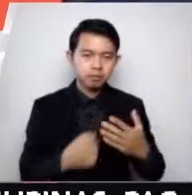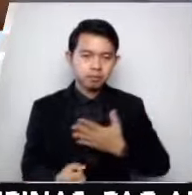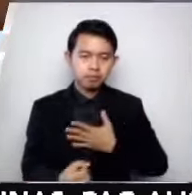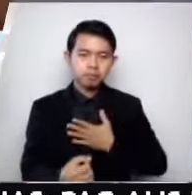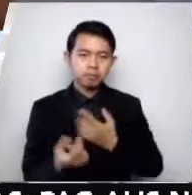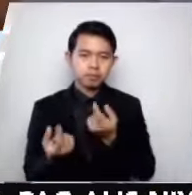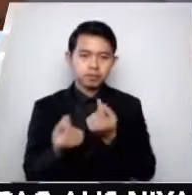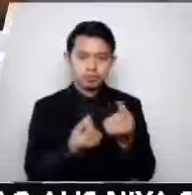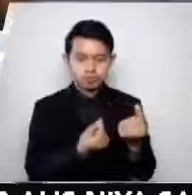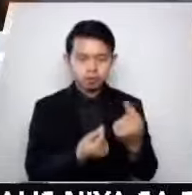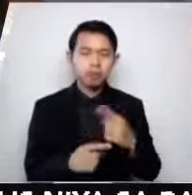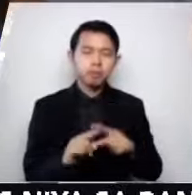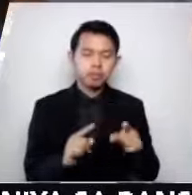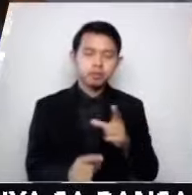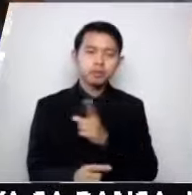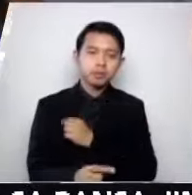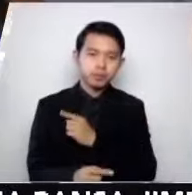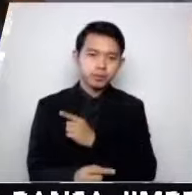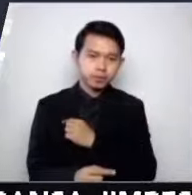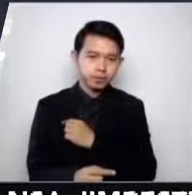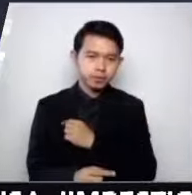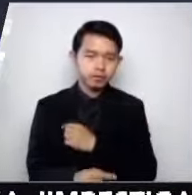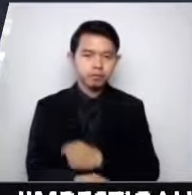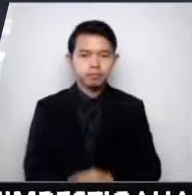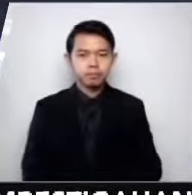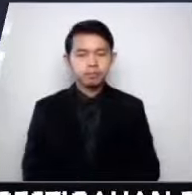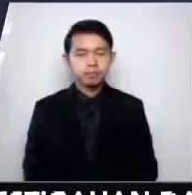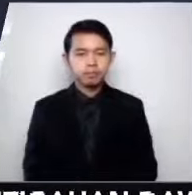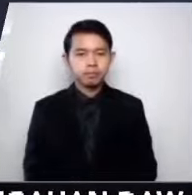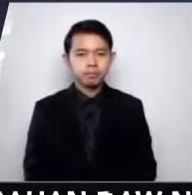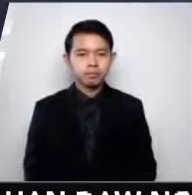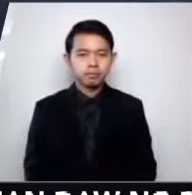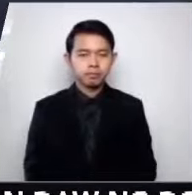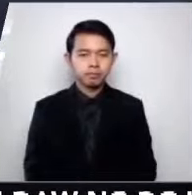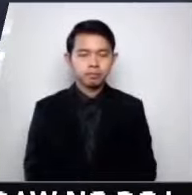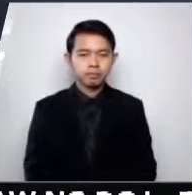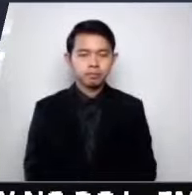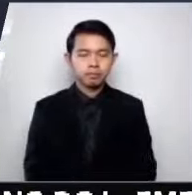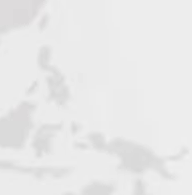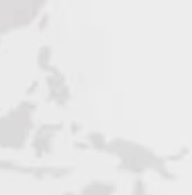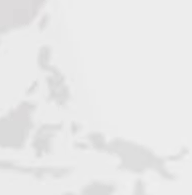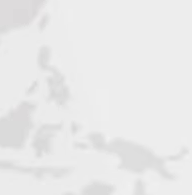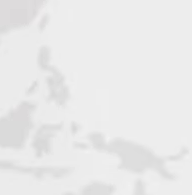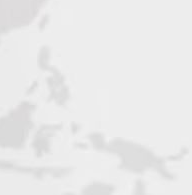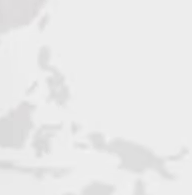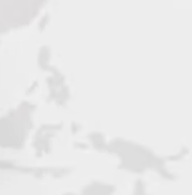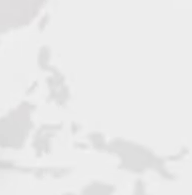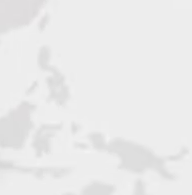EJ Gomez, nagbabalita para sa GMA Integrated News.